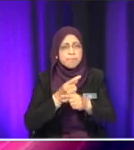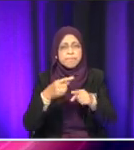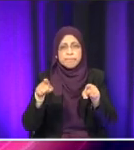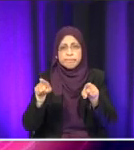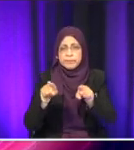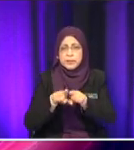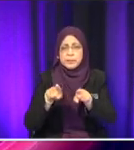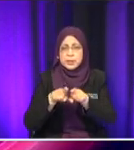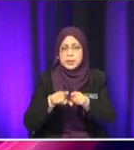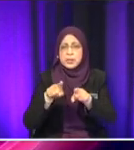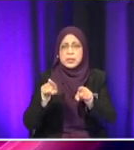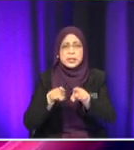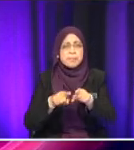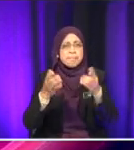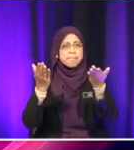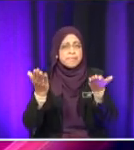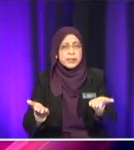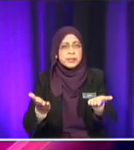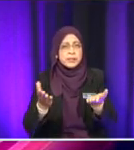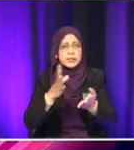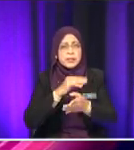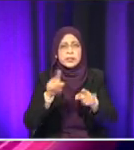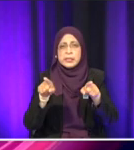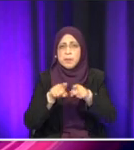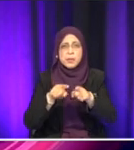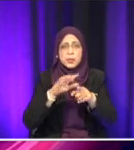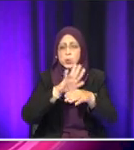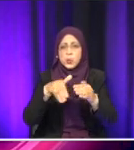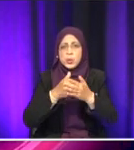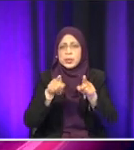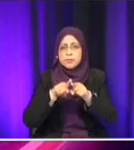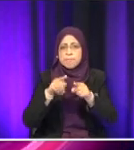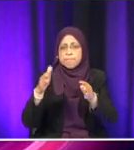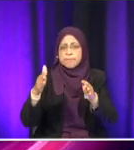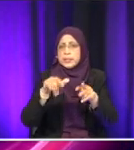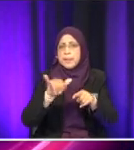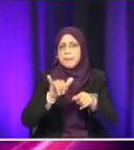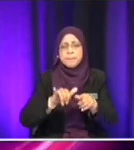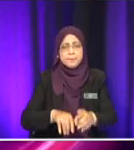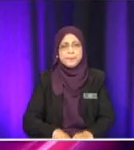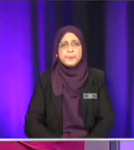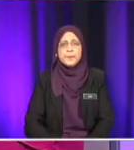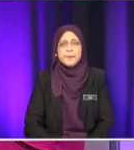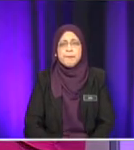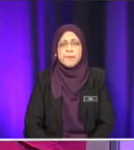sama berat dan sama Grafiti Oke terima kasih